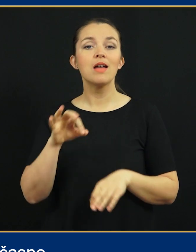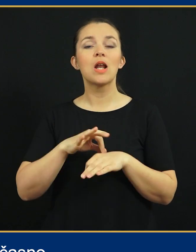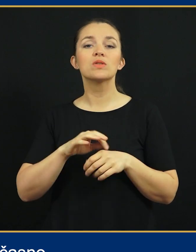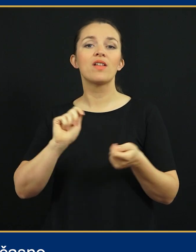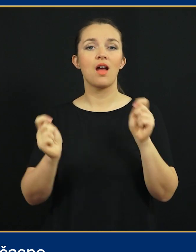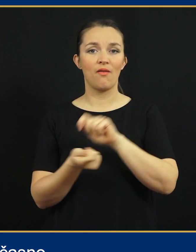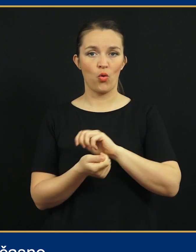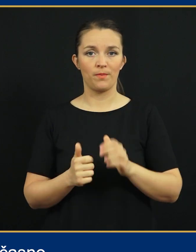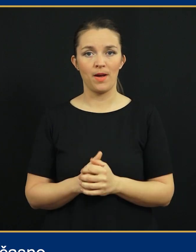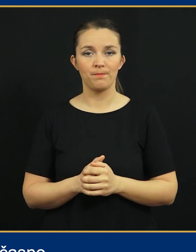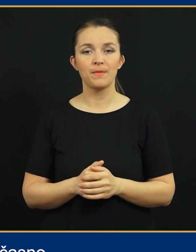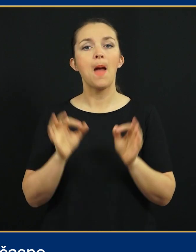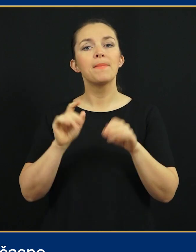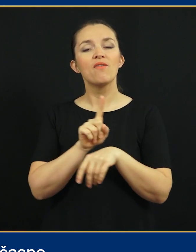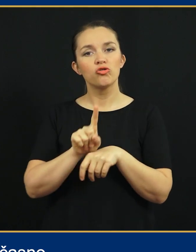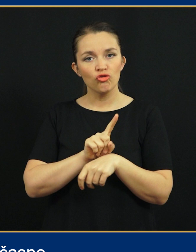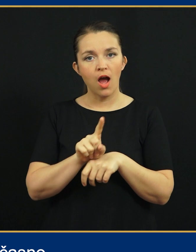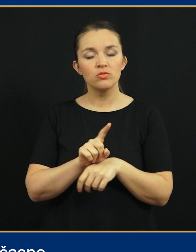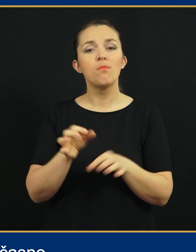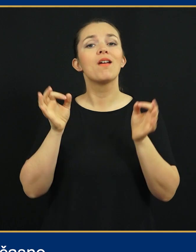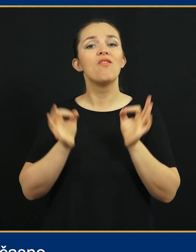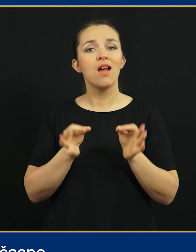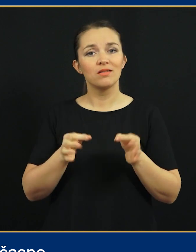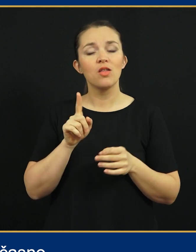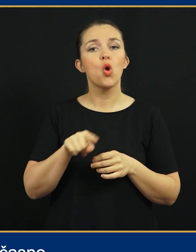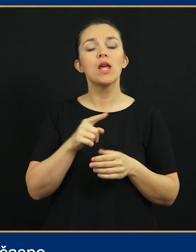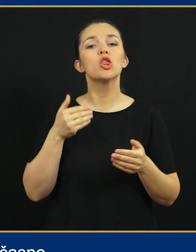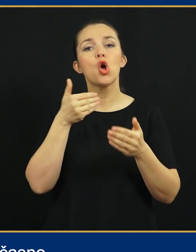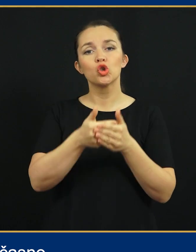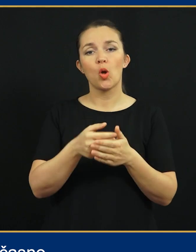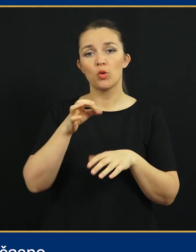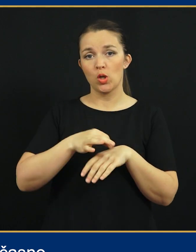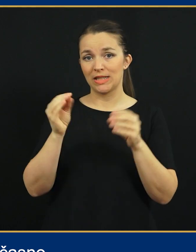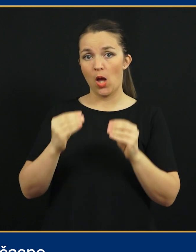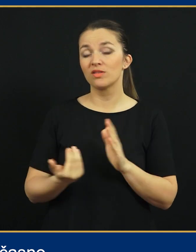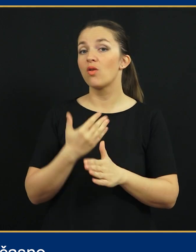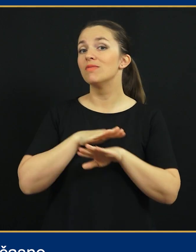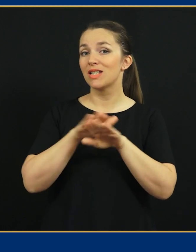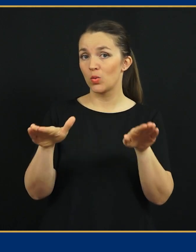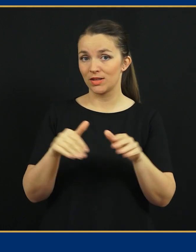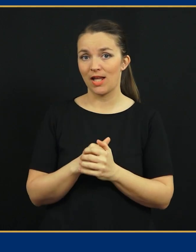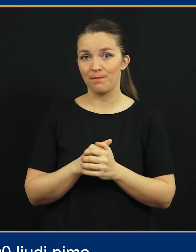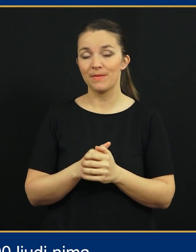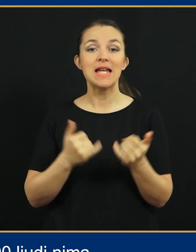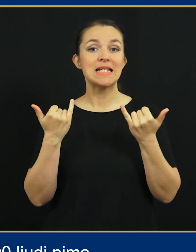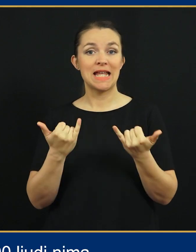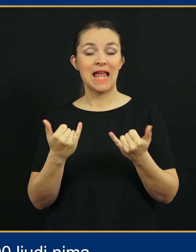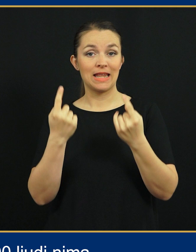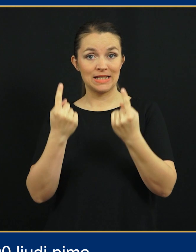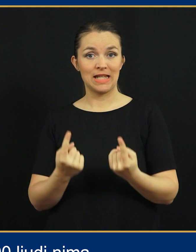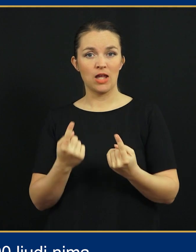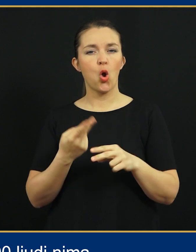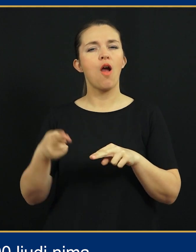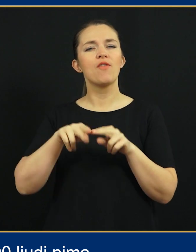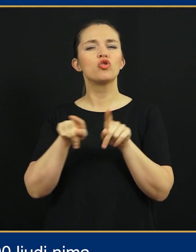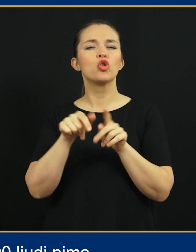Zdravstvena reforma. Pravočasno, kvalitetno in dostopno zdravstvo za vse. Sedanje stanje, ko